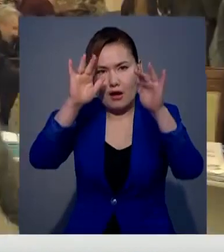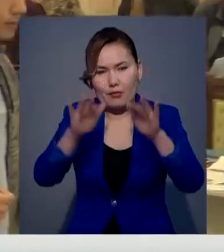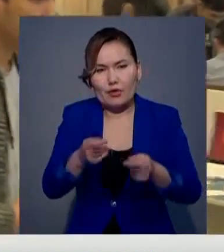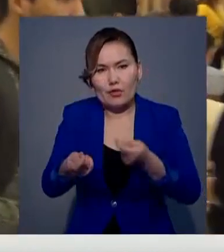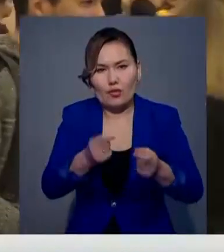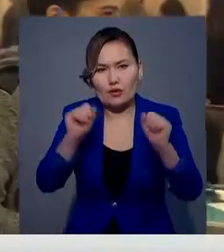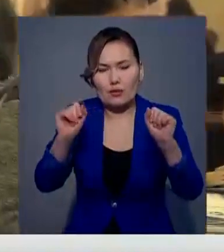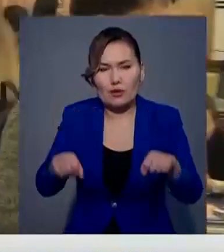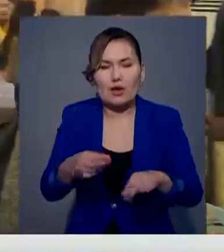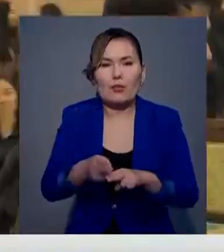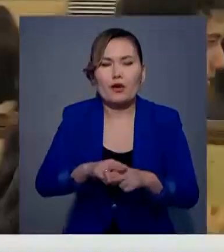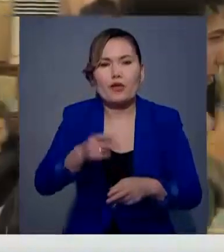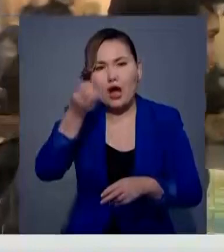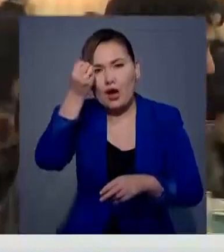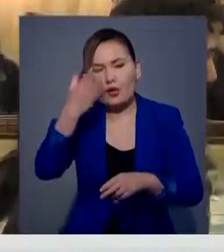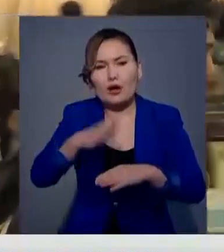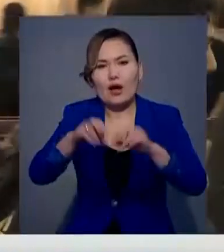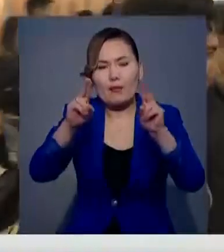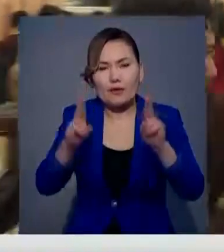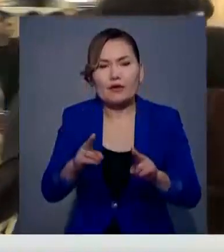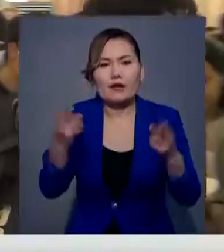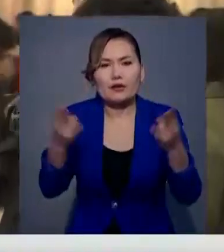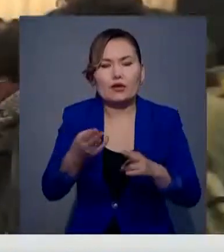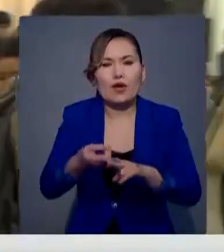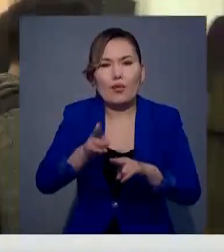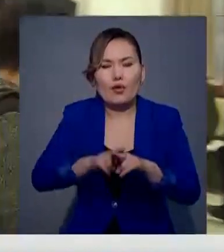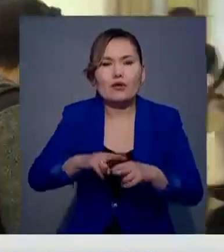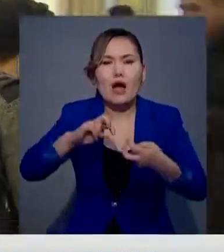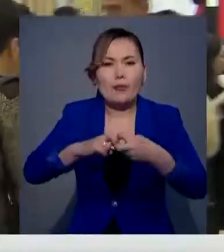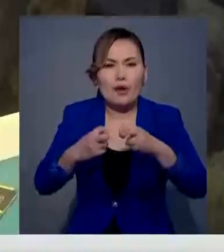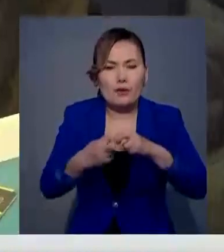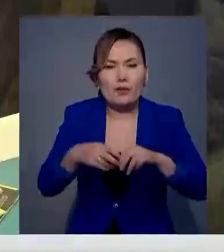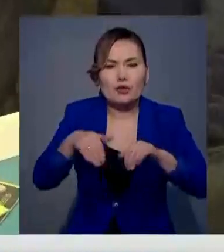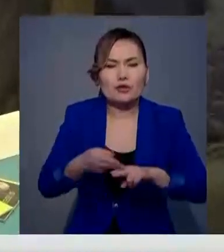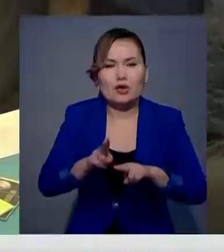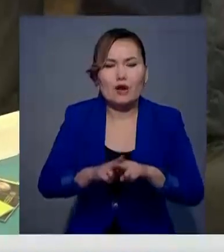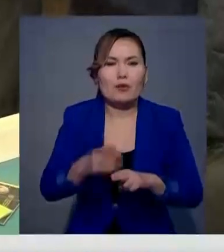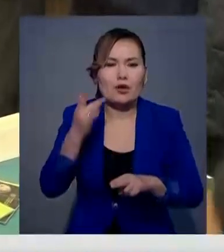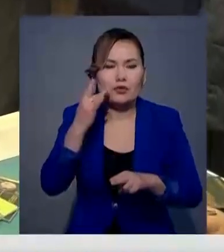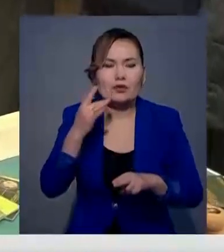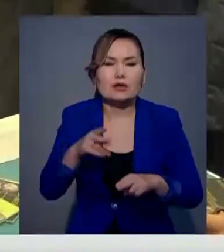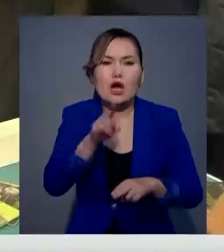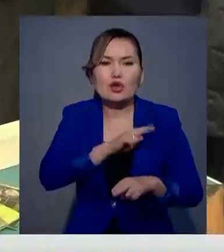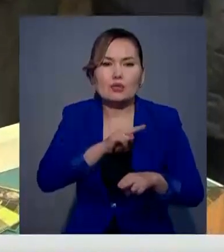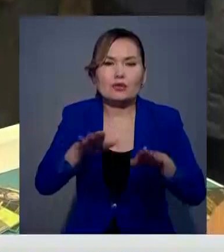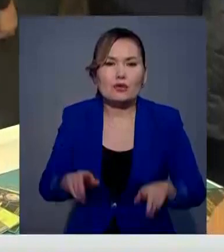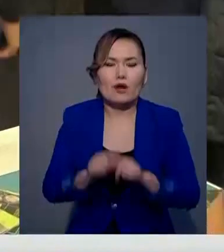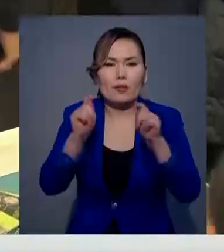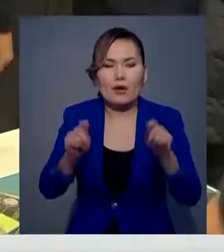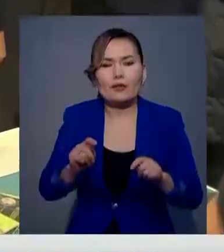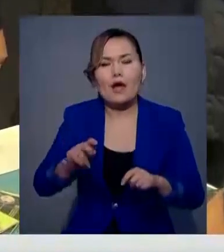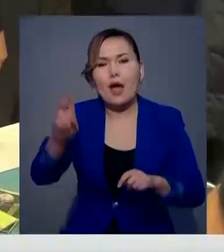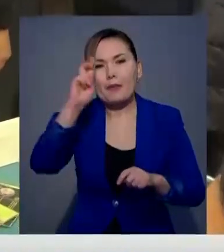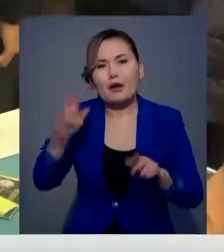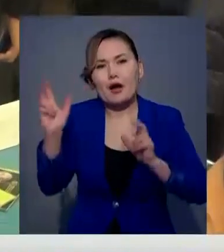болады. Интеллектуалды әлеуеті мықты маман тапшылығын жою мақсатында өлкеде бос жұмыс орындар жәрмеңкесі де жиі өтеді. Мәселен, мемлекеттік техникалық